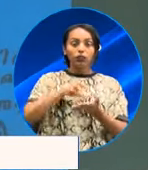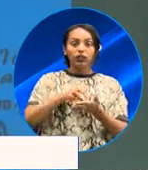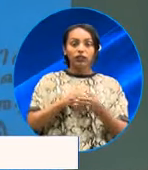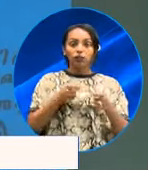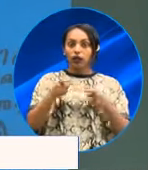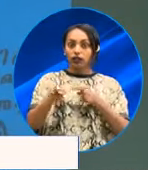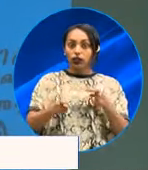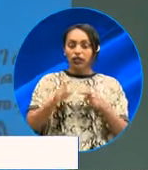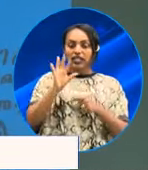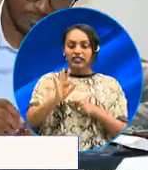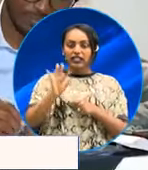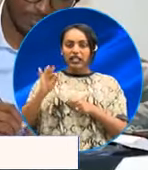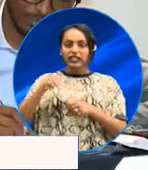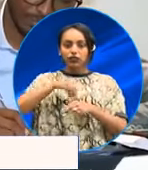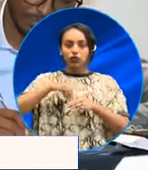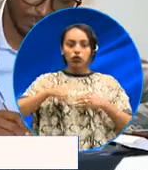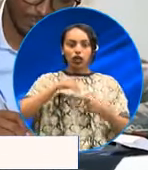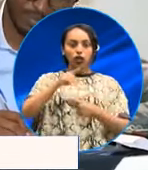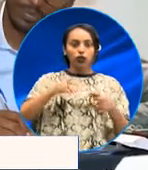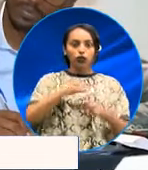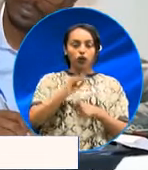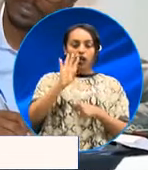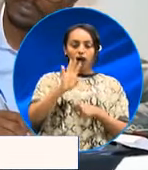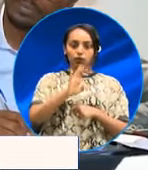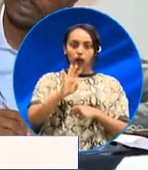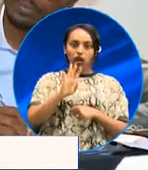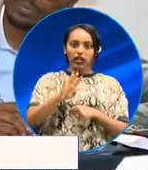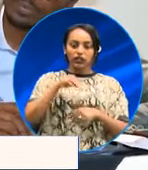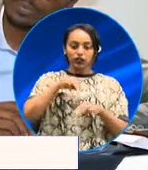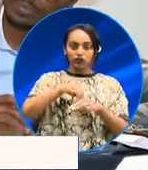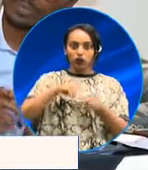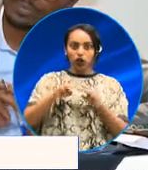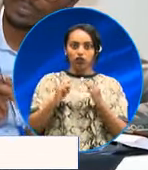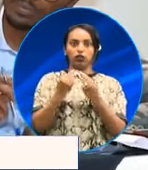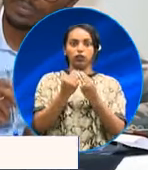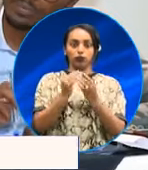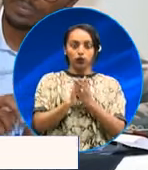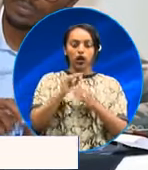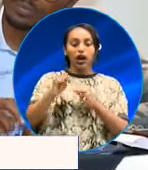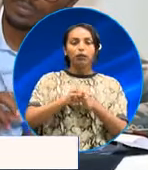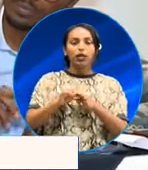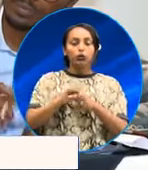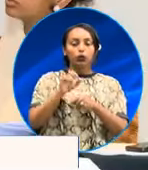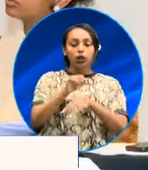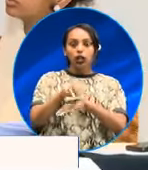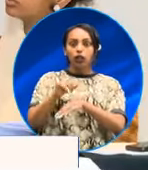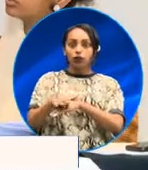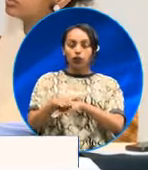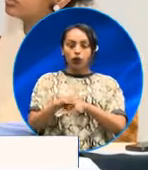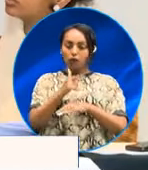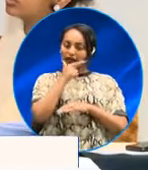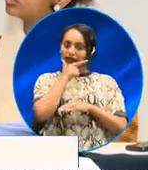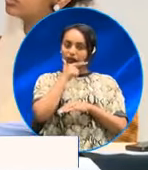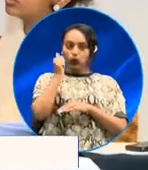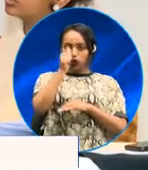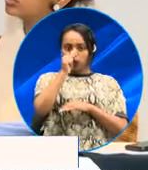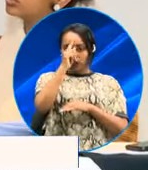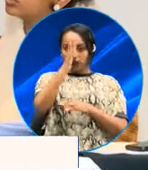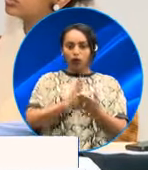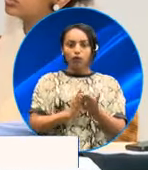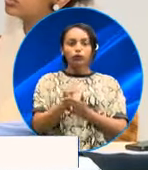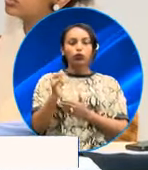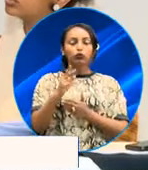የከተማ አስተዳደሮች 99 የምርጫ ክልሎችና 404 የምርጫ ጣቢያዎችን ባለሙያዎችን አሰማርቶ መታዘቡን የኢትዮጵያ